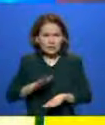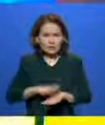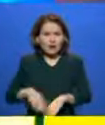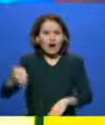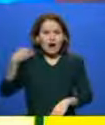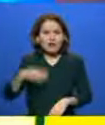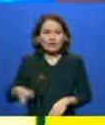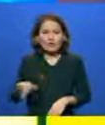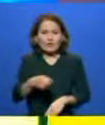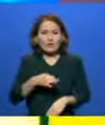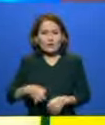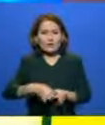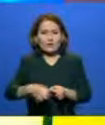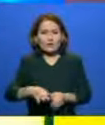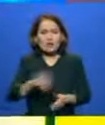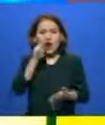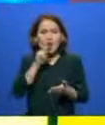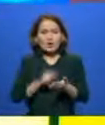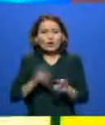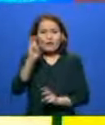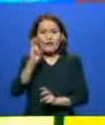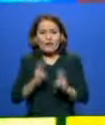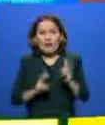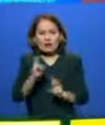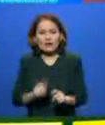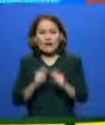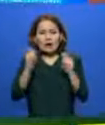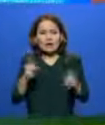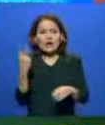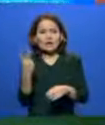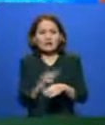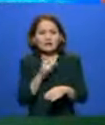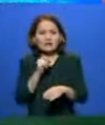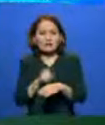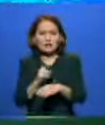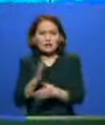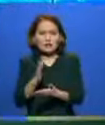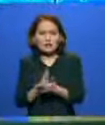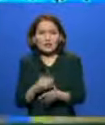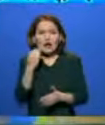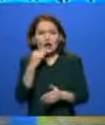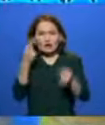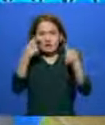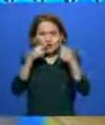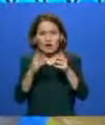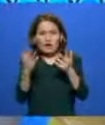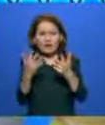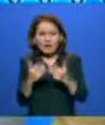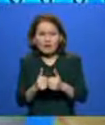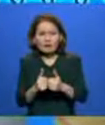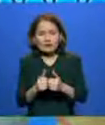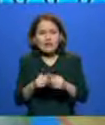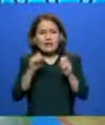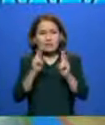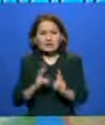Ақтөбе облысы Алғаудандағы құс фабрикасы өнімін 2 есеге дейін ұлғайтпақ. Кәсіпорында озық технологиямен жабдықталған құс соятын цех